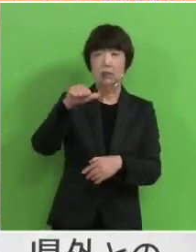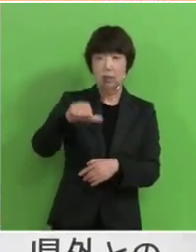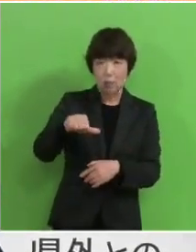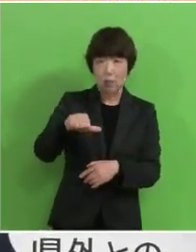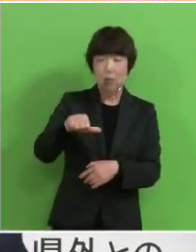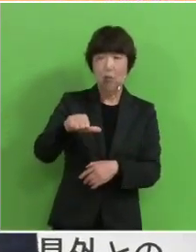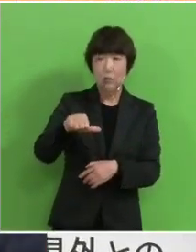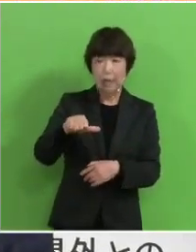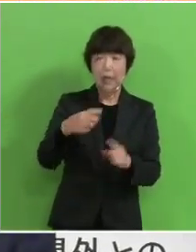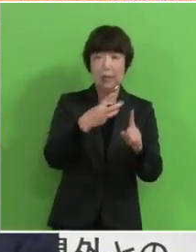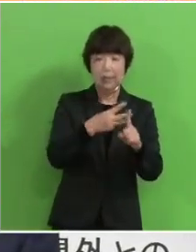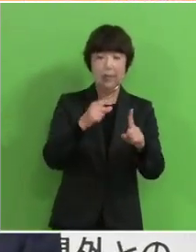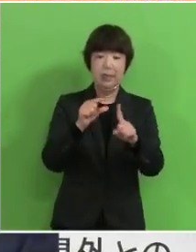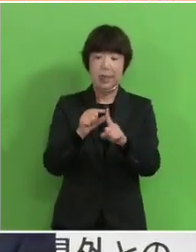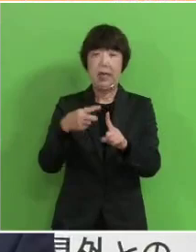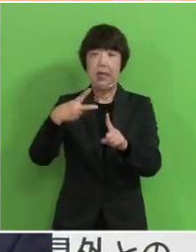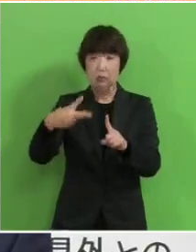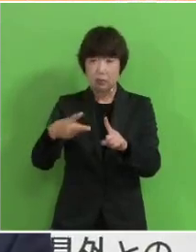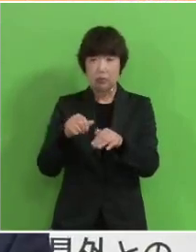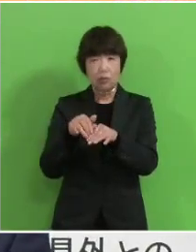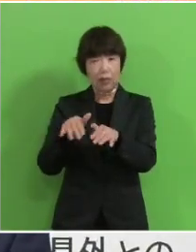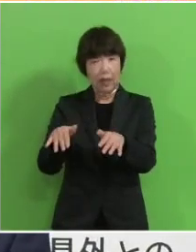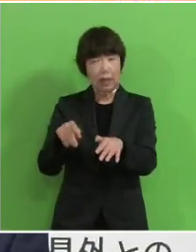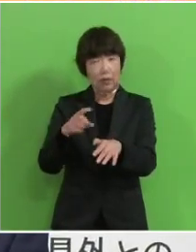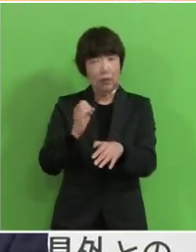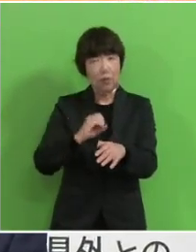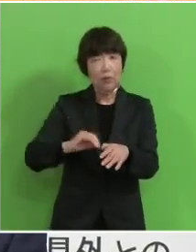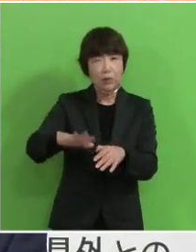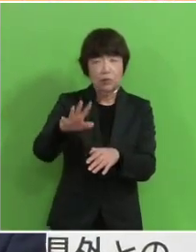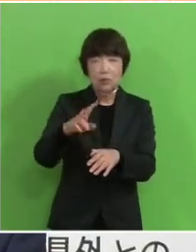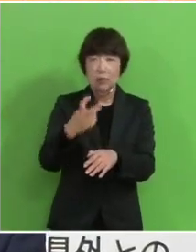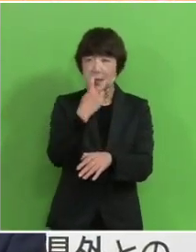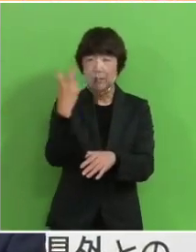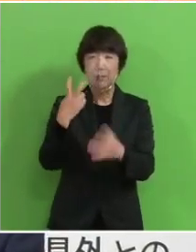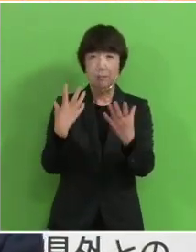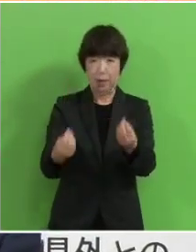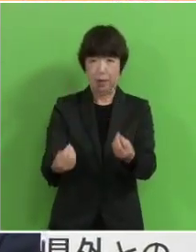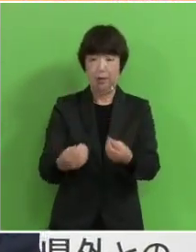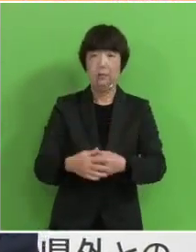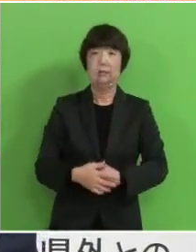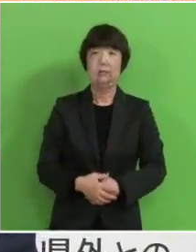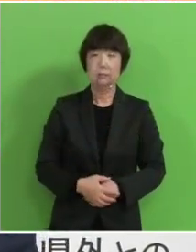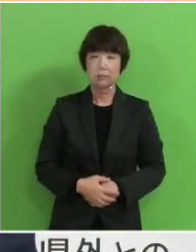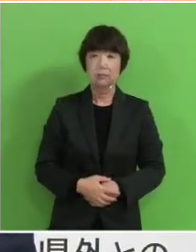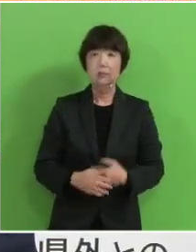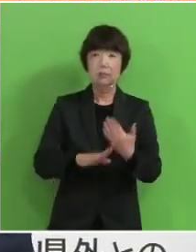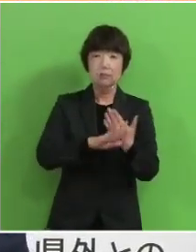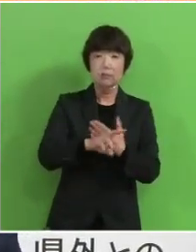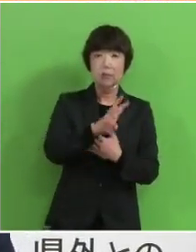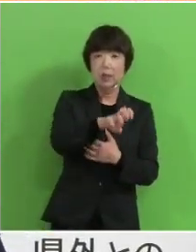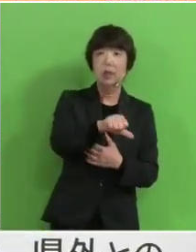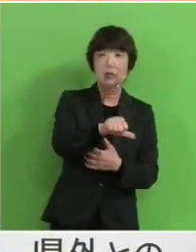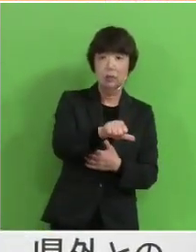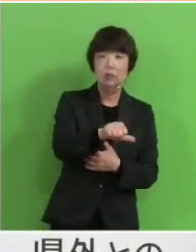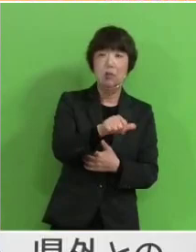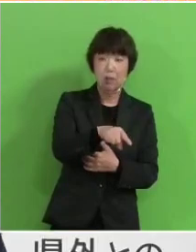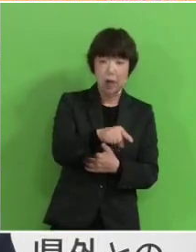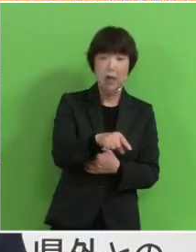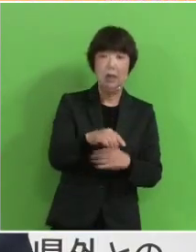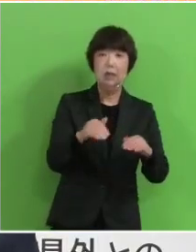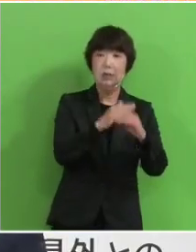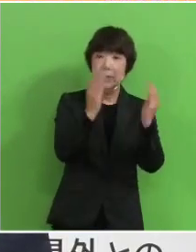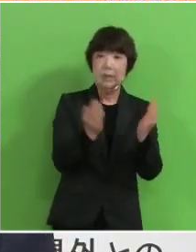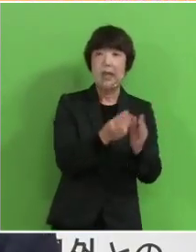ba 2系統のオミクロン株が確認されました他の35検体がすべて